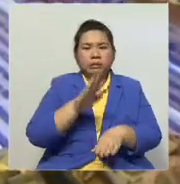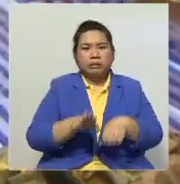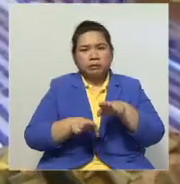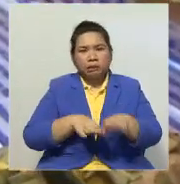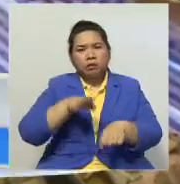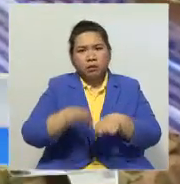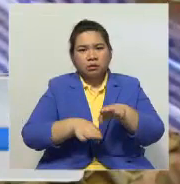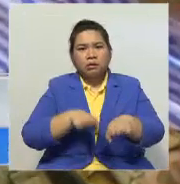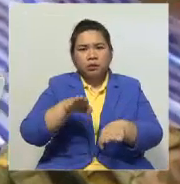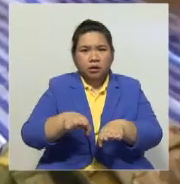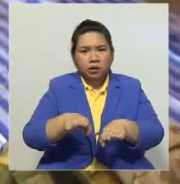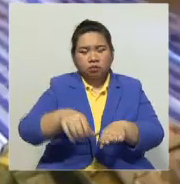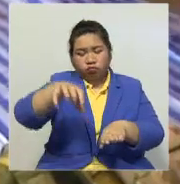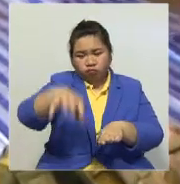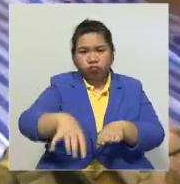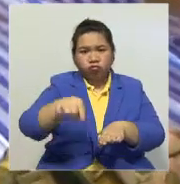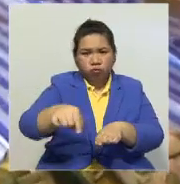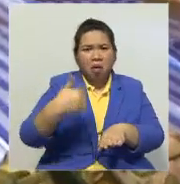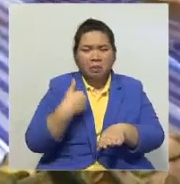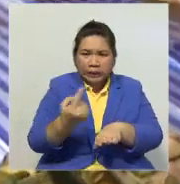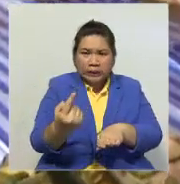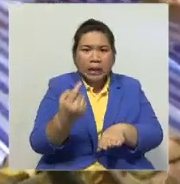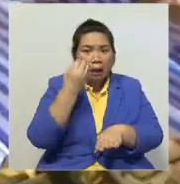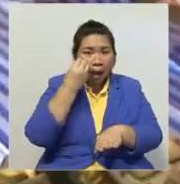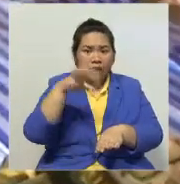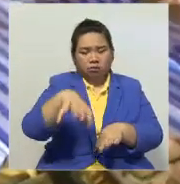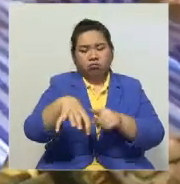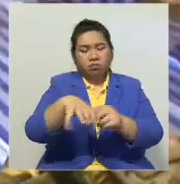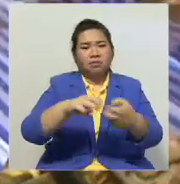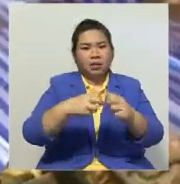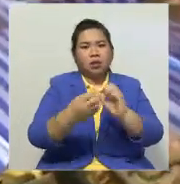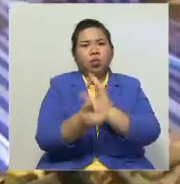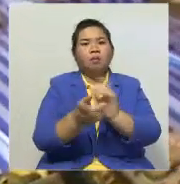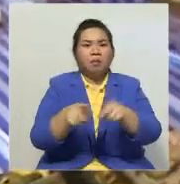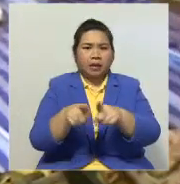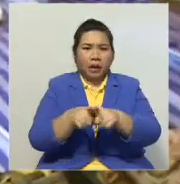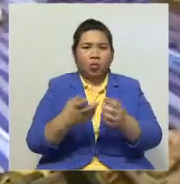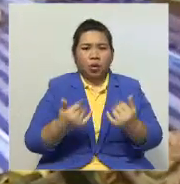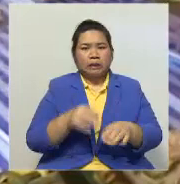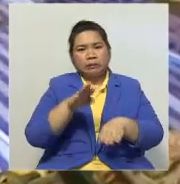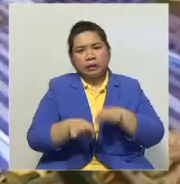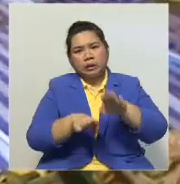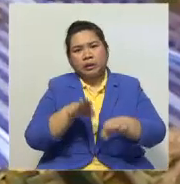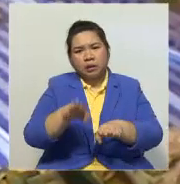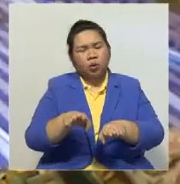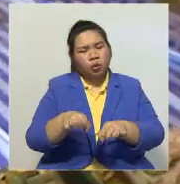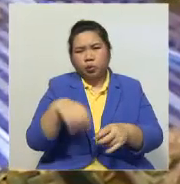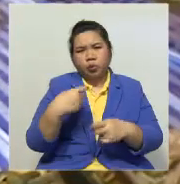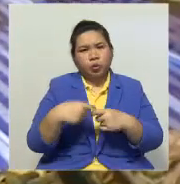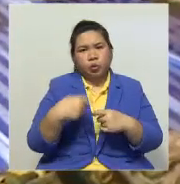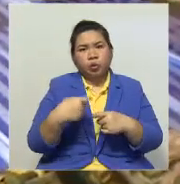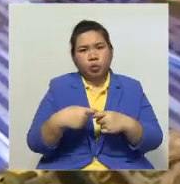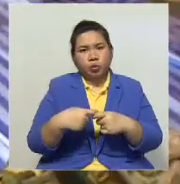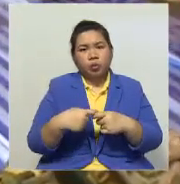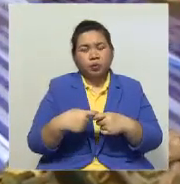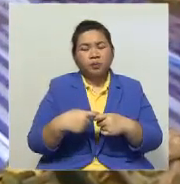เข้าไปยังเกาะเสด็จนะคะซึ่งเป็นอีกหนึ่งหมู่บ้านที่ได้รับผลกระทบเช่นกันค่ะซึ่งการเดินทางวันนี้ก็ค่อนข้างที่จะยากลำบากรวม